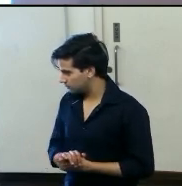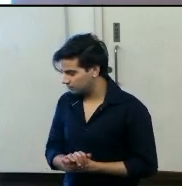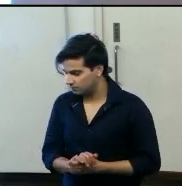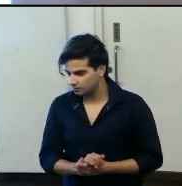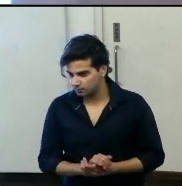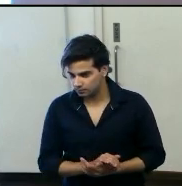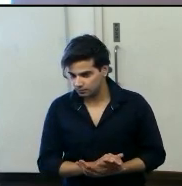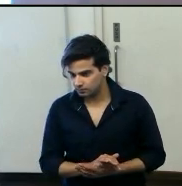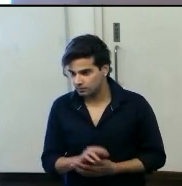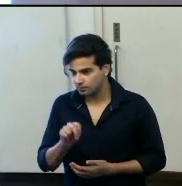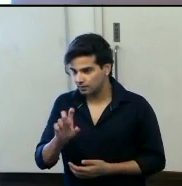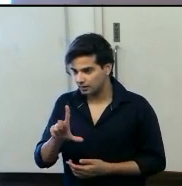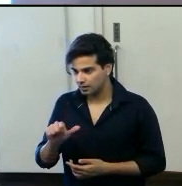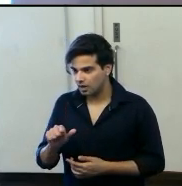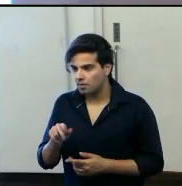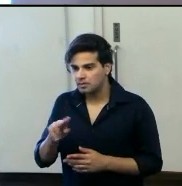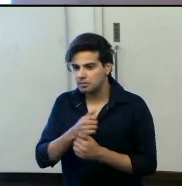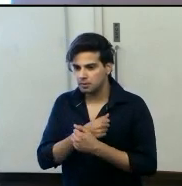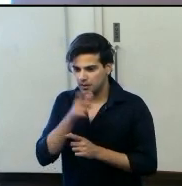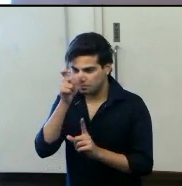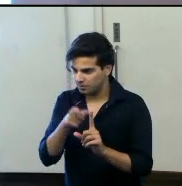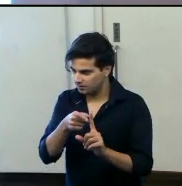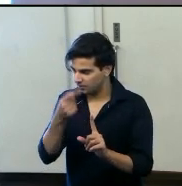ನಮ್ಮ ಪ್ರೇಮ ನೀಲಾಂಜನೆಯ ನೃತ್ಯ